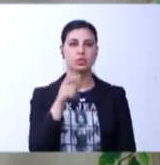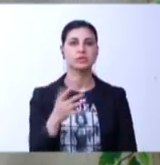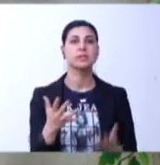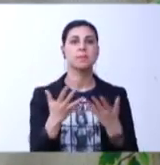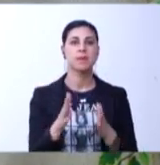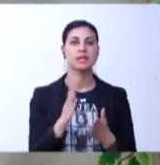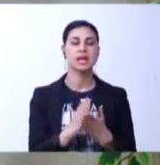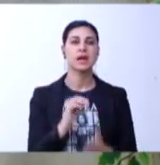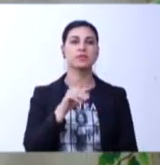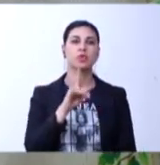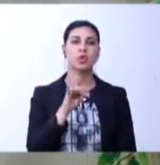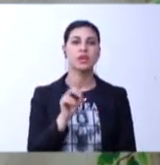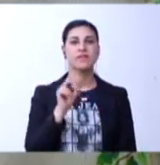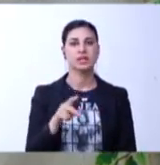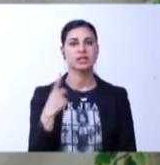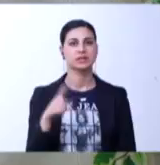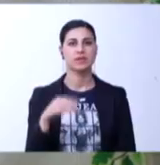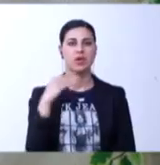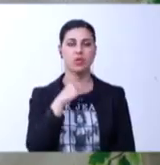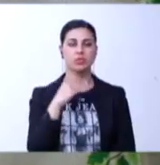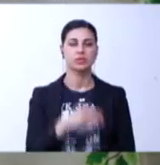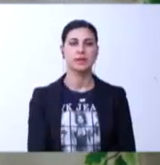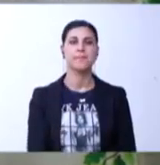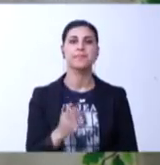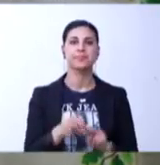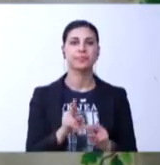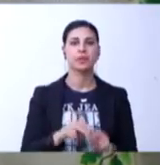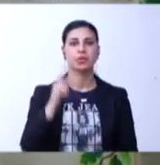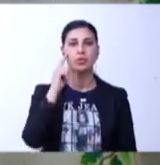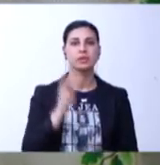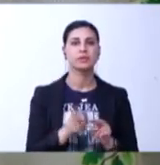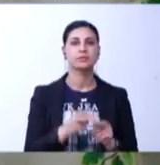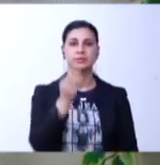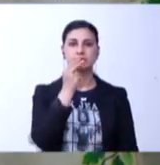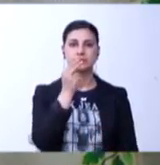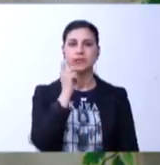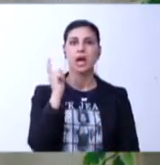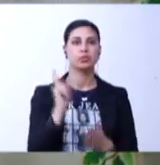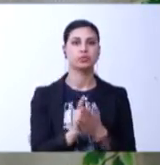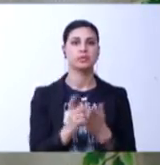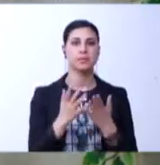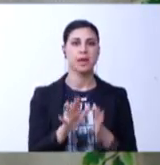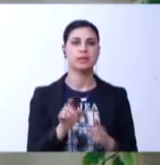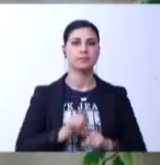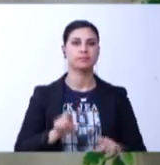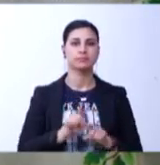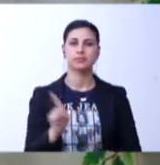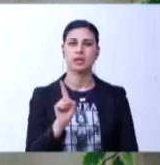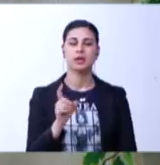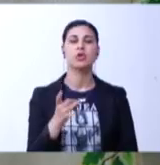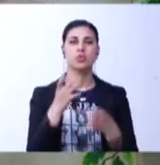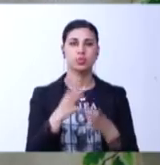მეტი რაოდენობით ფტორს, ვიდრე დანარჩენი ხორც პროდუქტები. ეს არ ნიშნავს, რომ ჩვენ ამ პროდუქტებს განსაკუთრებულ პროპაგანდას უწევთ,